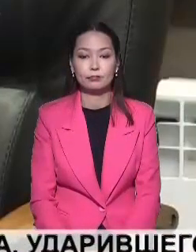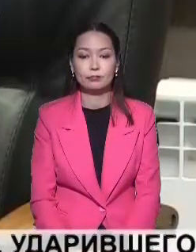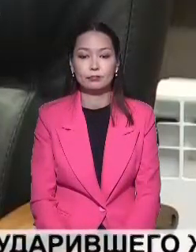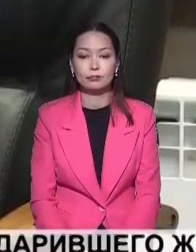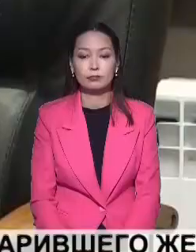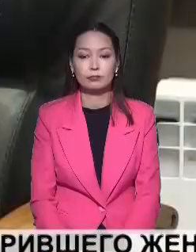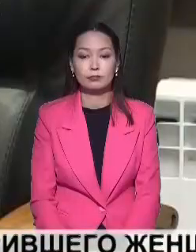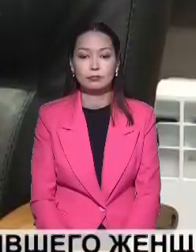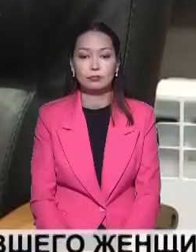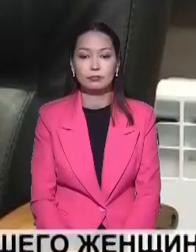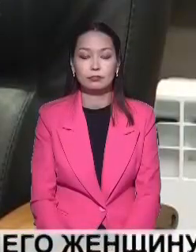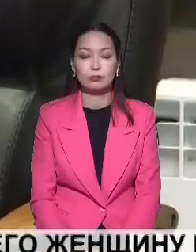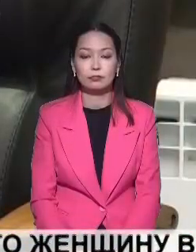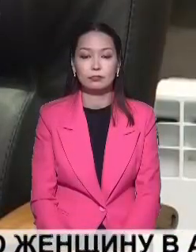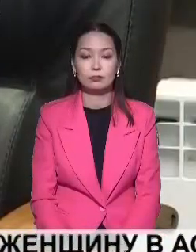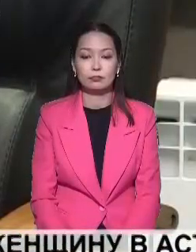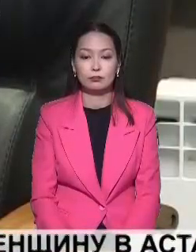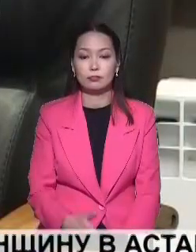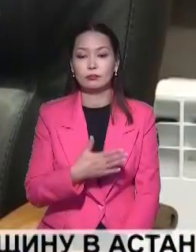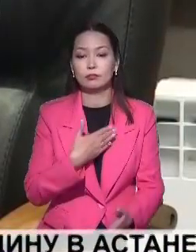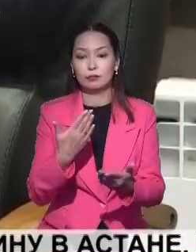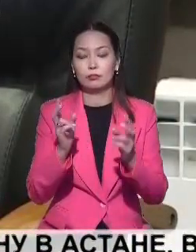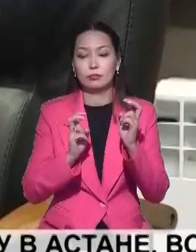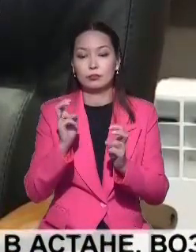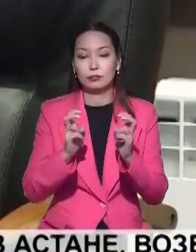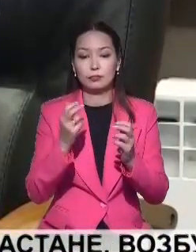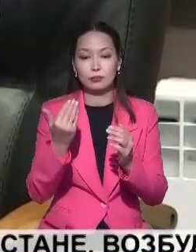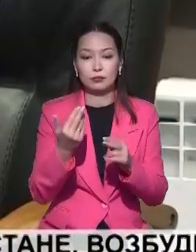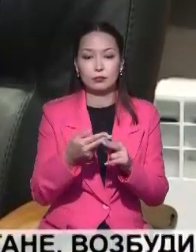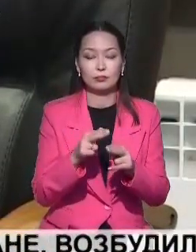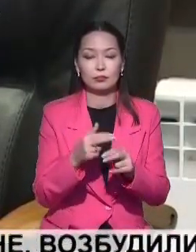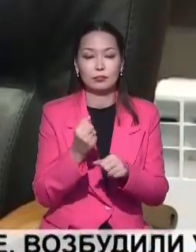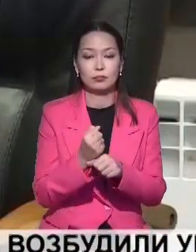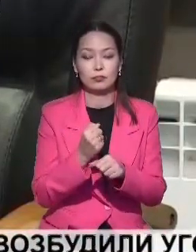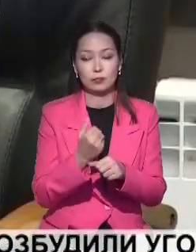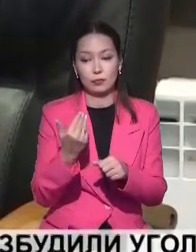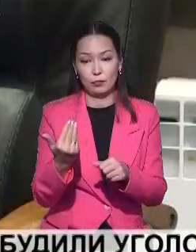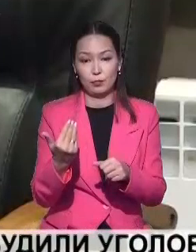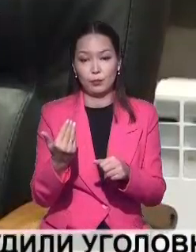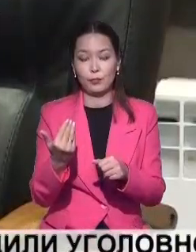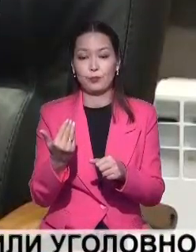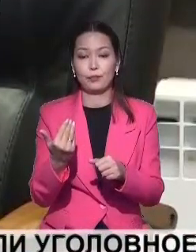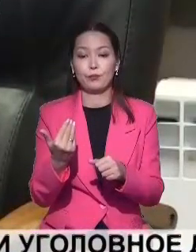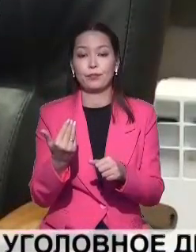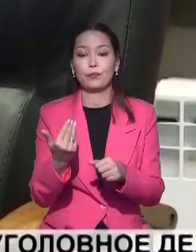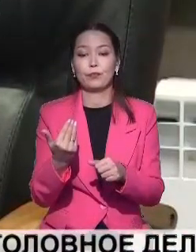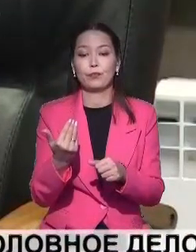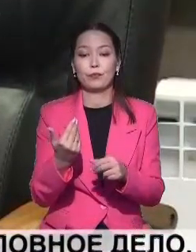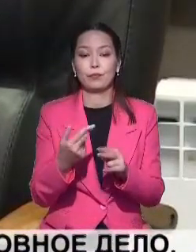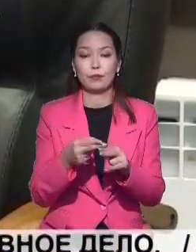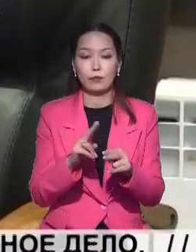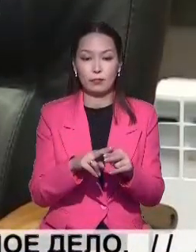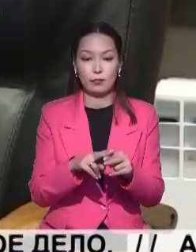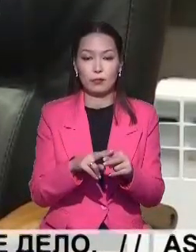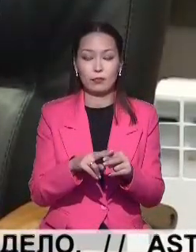Я предприятие по производству макаронных изделий открывал в 90-х. И вот